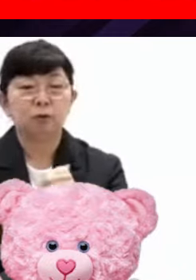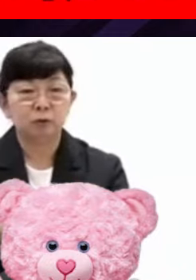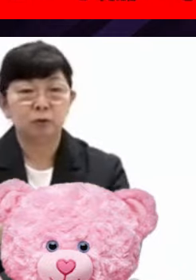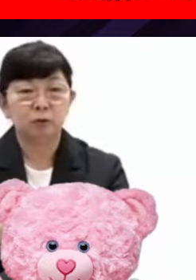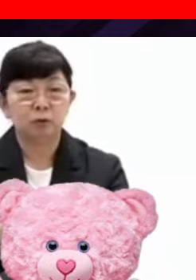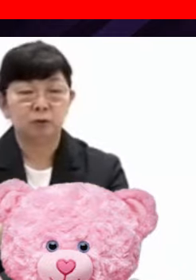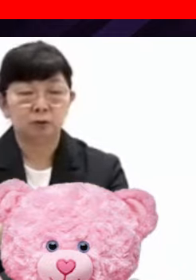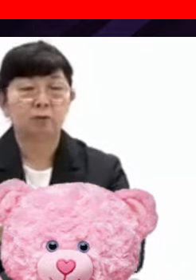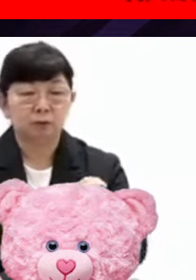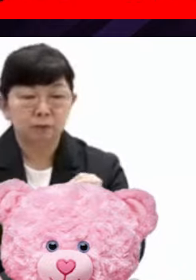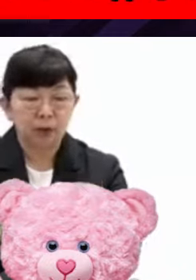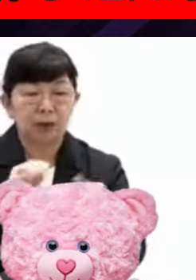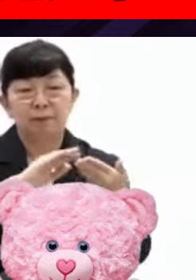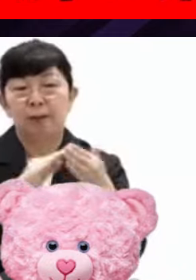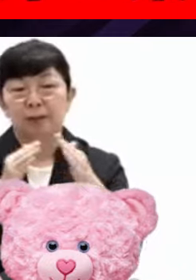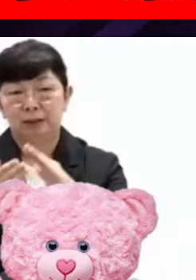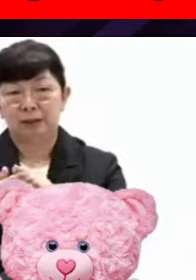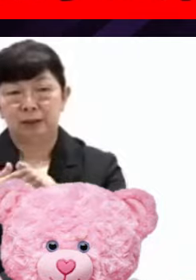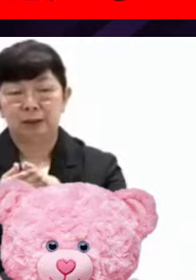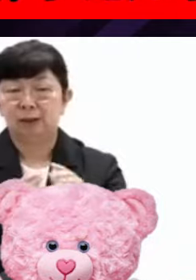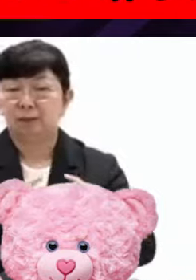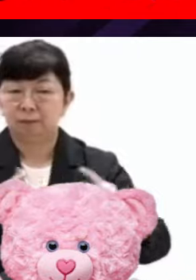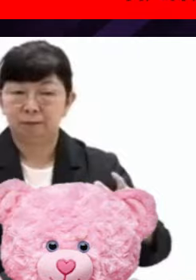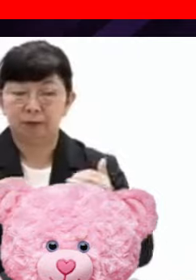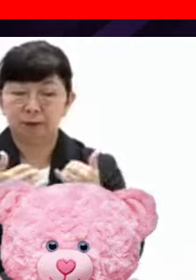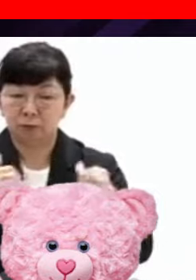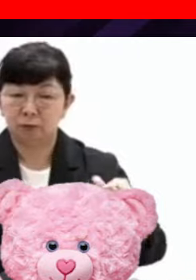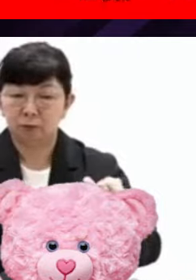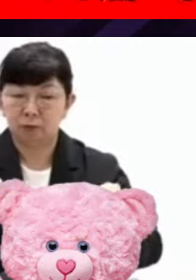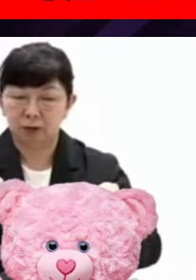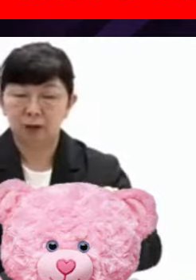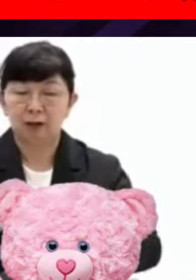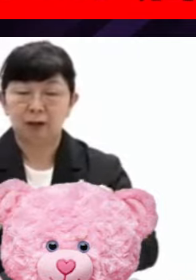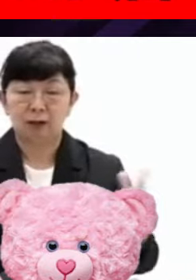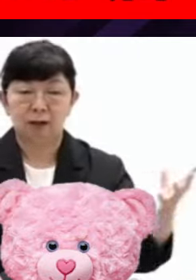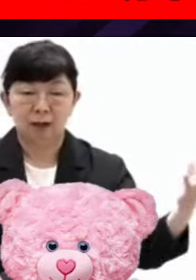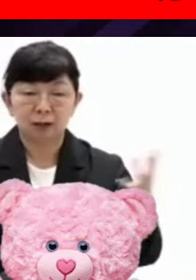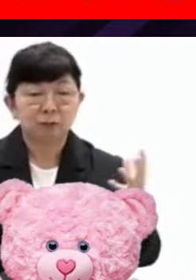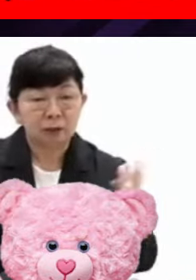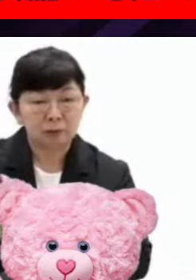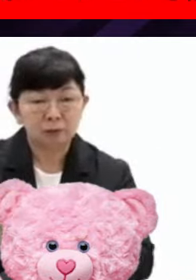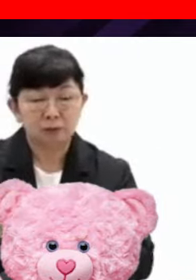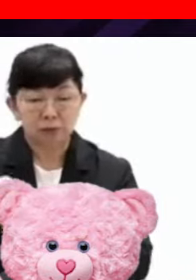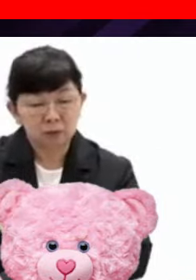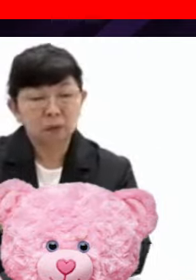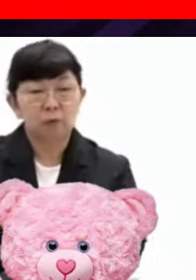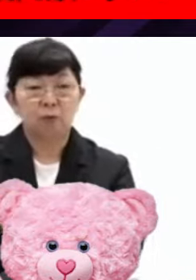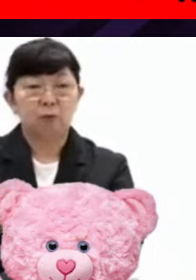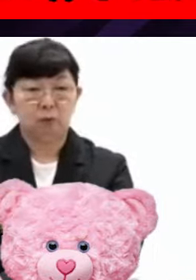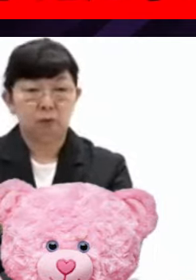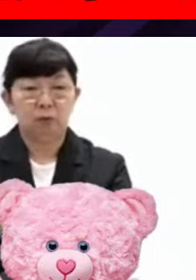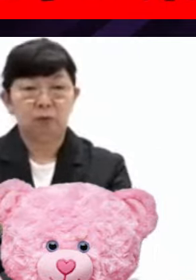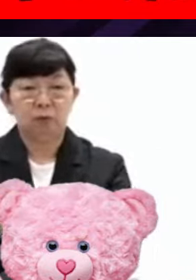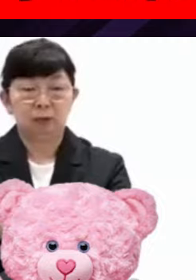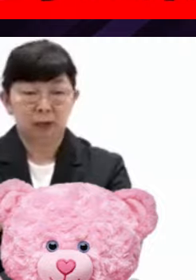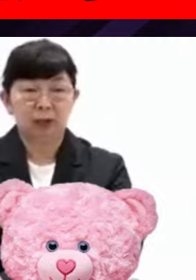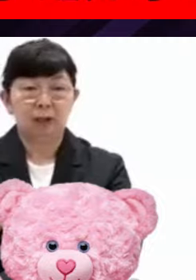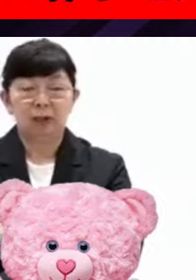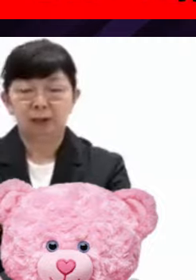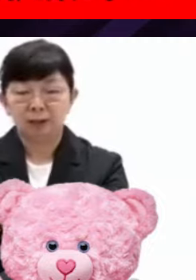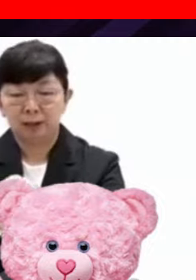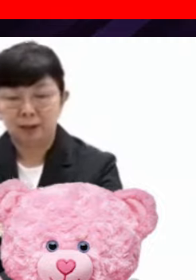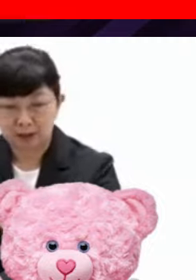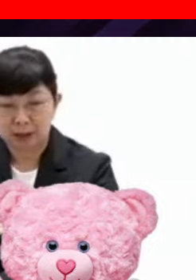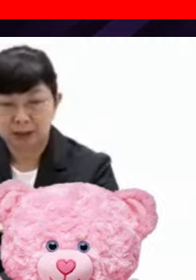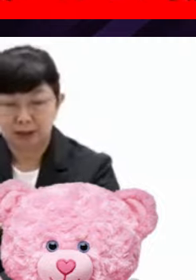ができ人が集まってくるという、こういう形が経済そして産